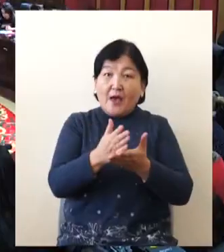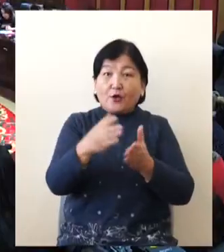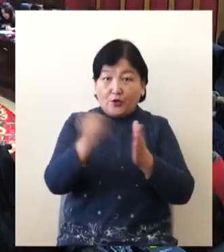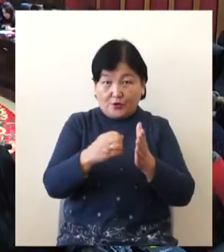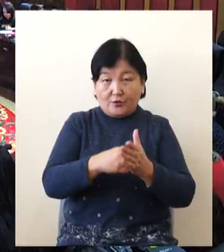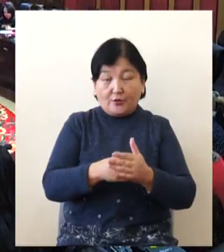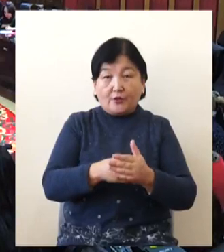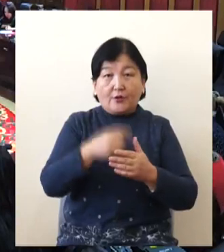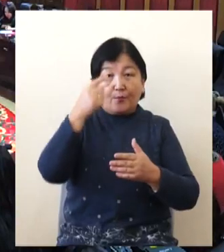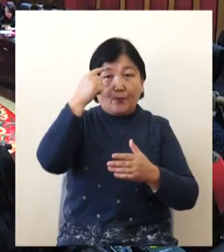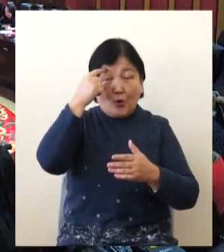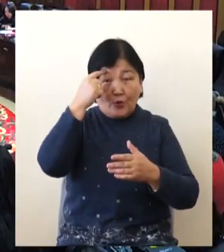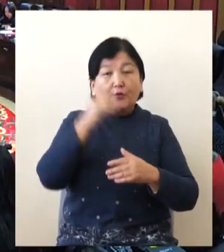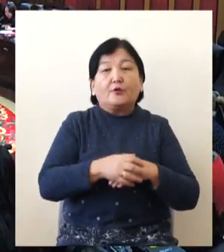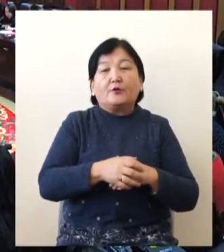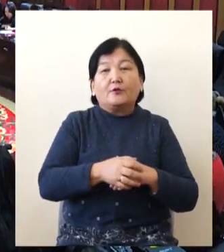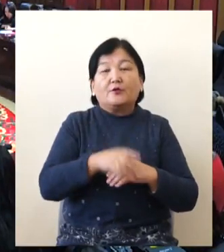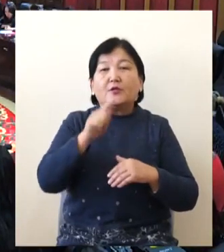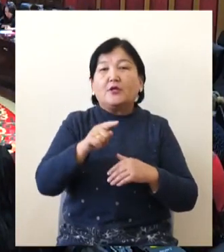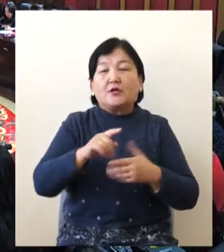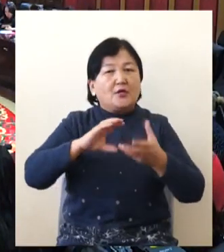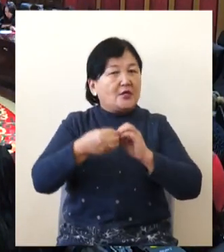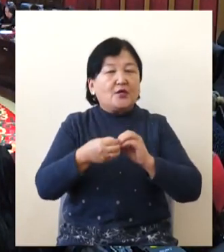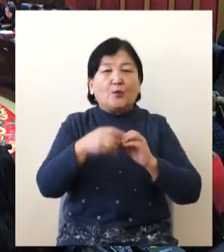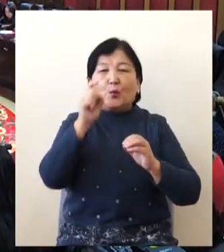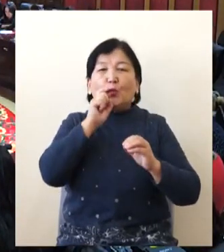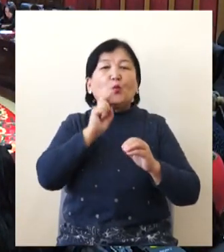энэ бүртгэлийг хийхийг хүсэхгүй байгаа.